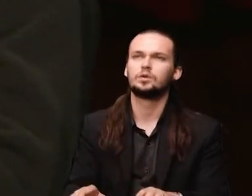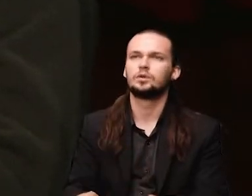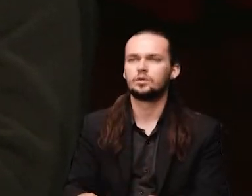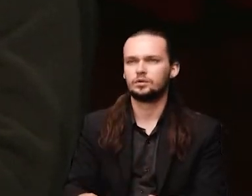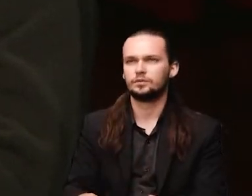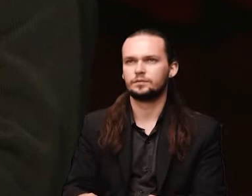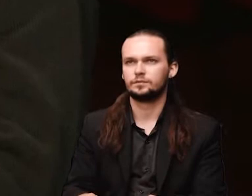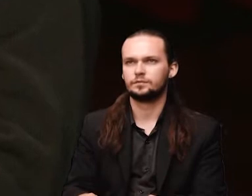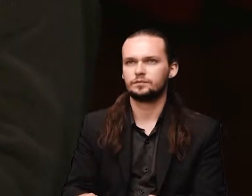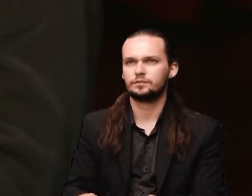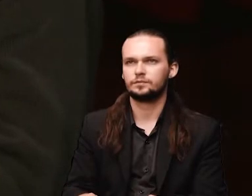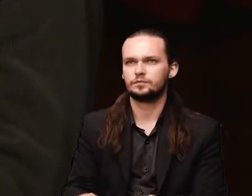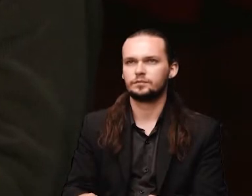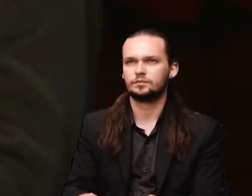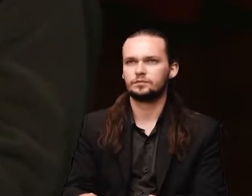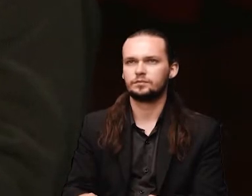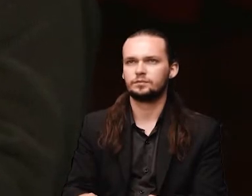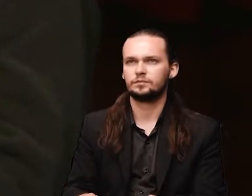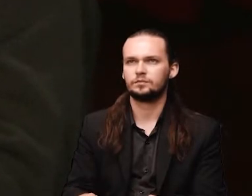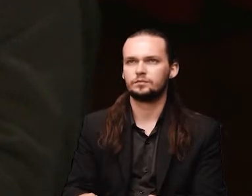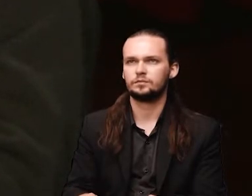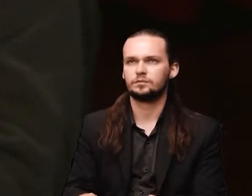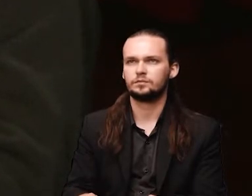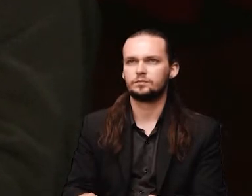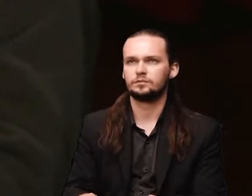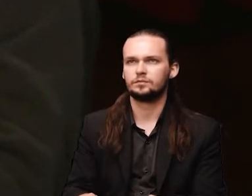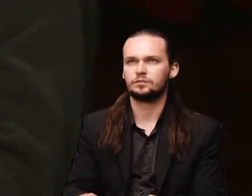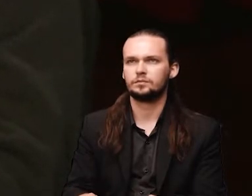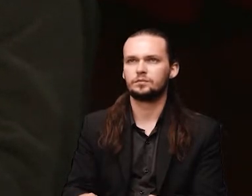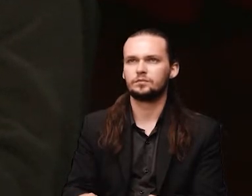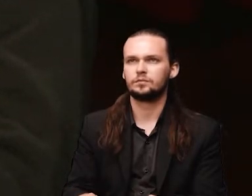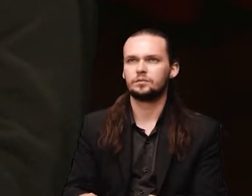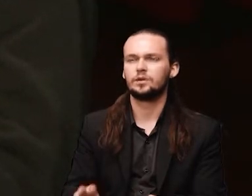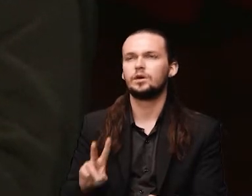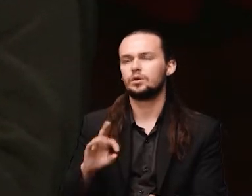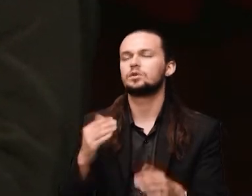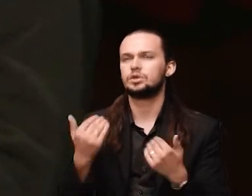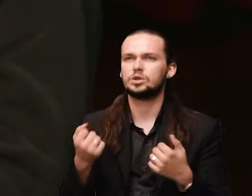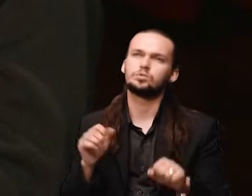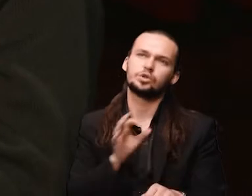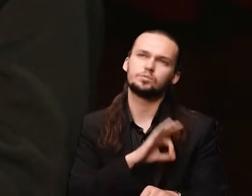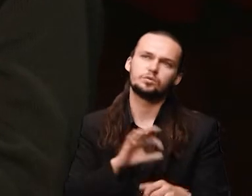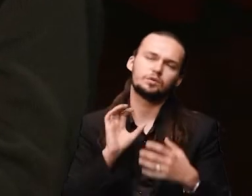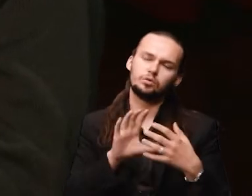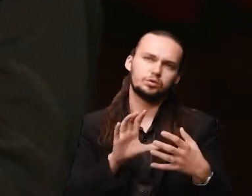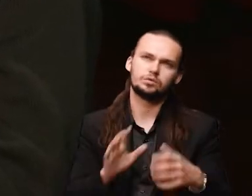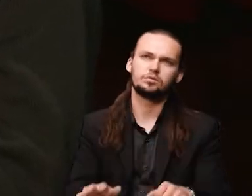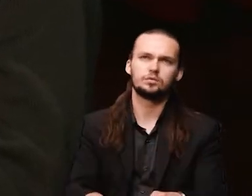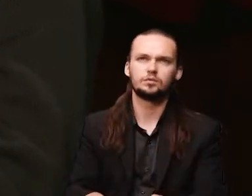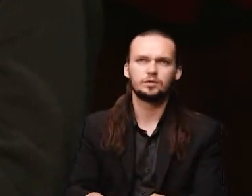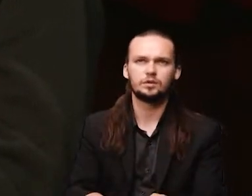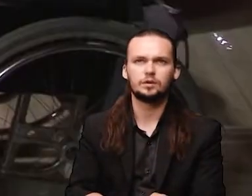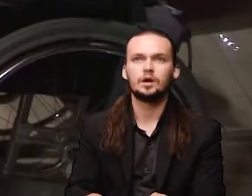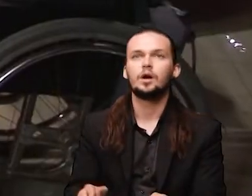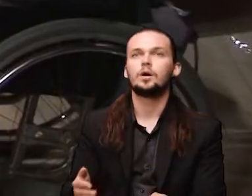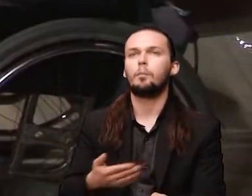я с пересадкой мог добраться туда, куда надо. Не, к сожалению, не всегда это состыковывается. Но тем не менее, все равно сейчас уже можно пользоваться автобусами, и это уже гораздо